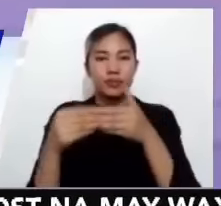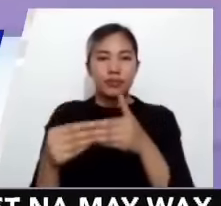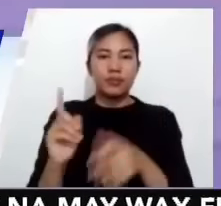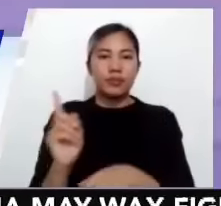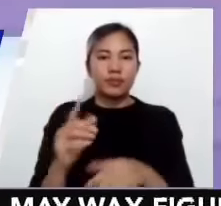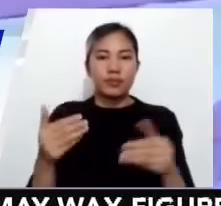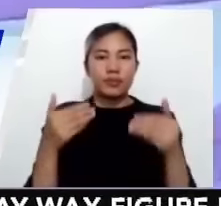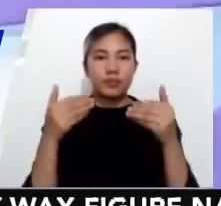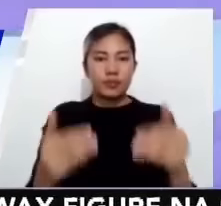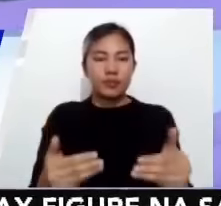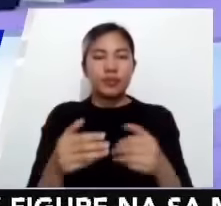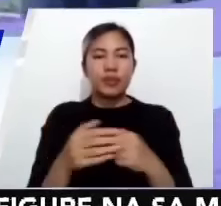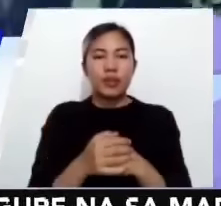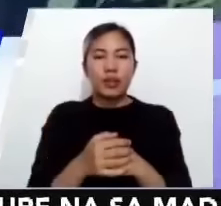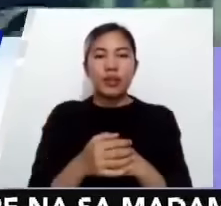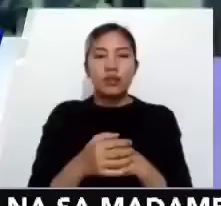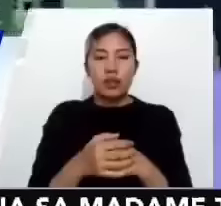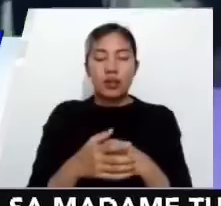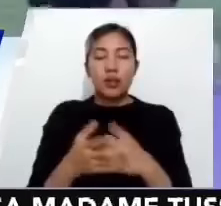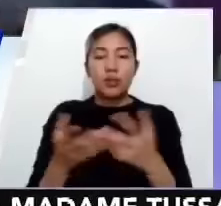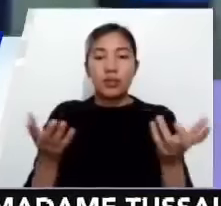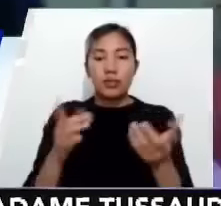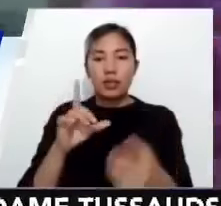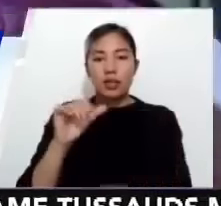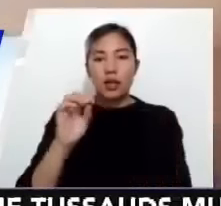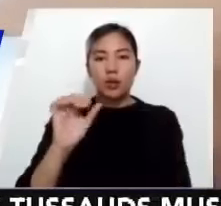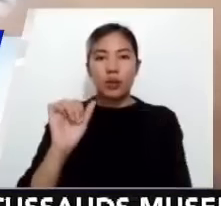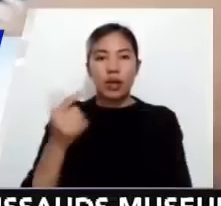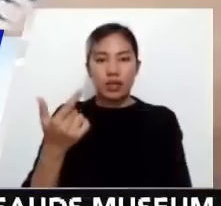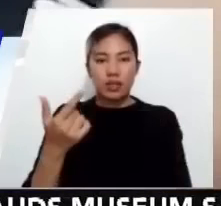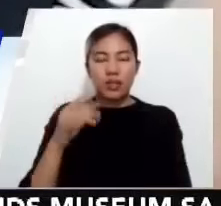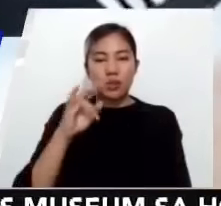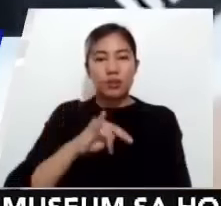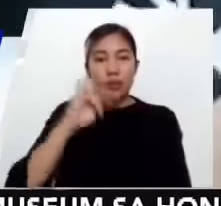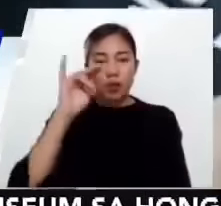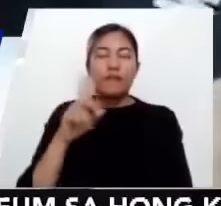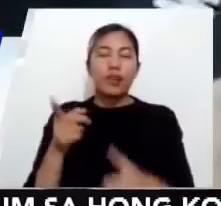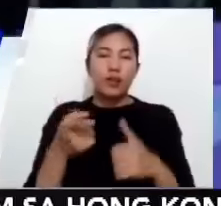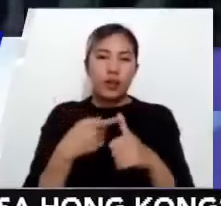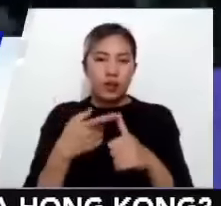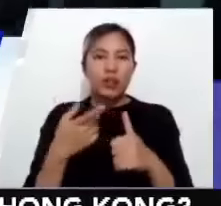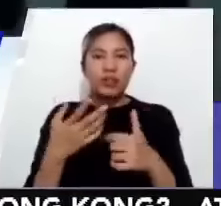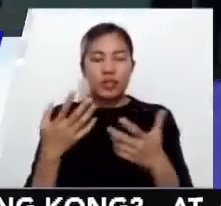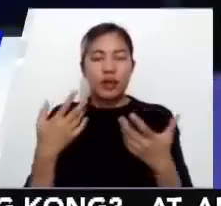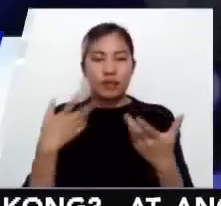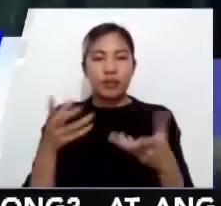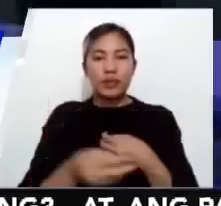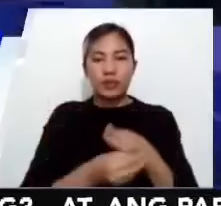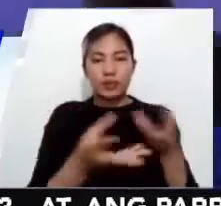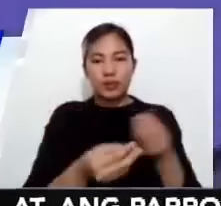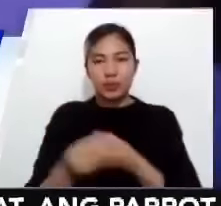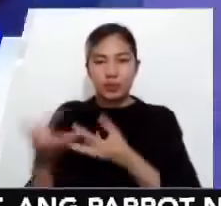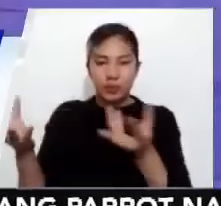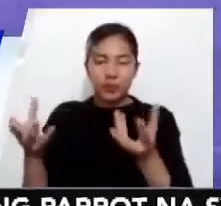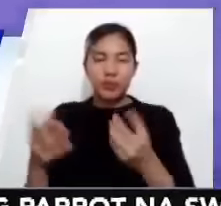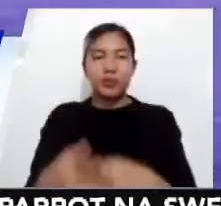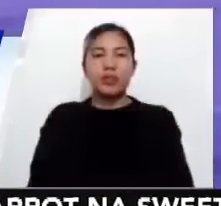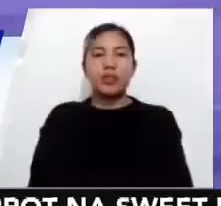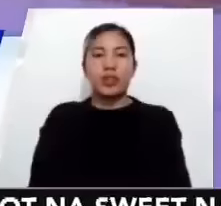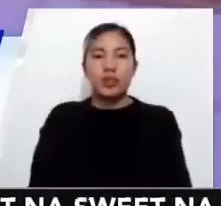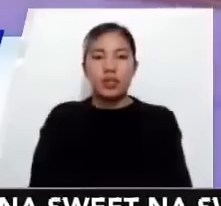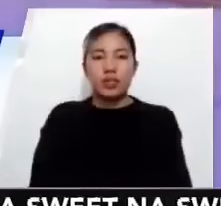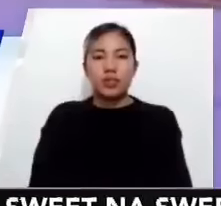sa Lawag, Ilocos Norte na una para sa probinsya. Nagbigay rin siya ng mga pole vault para sa mga young athlete. Dream come true daw ito dahil